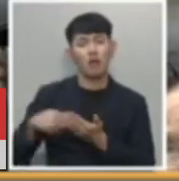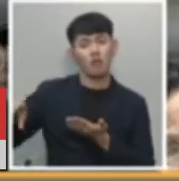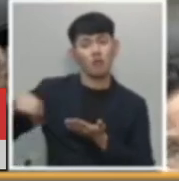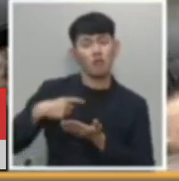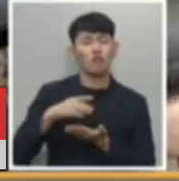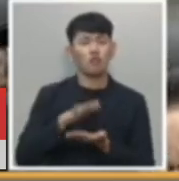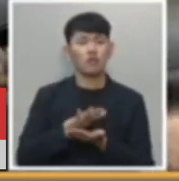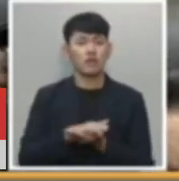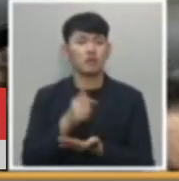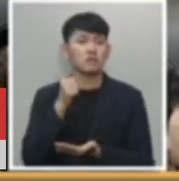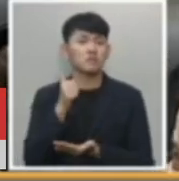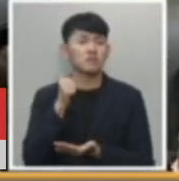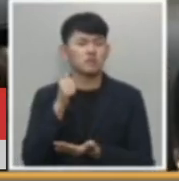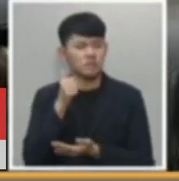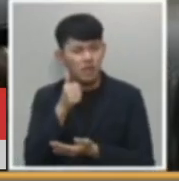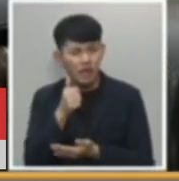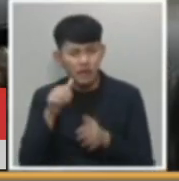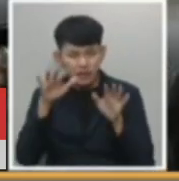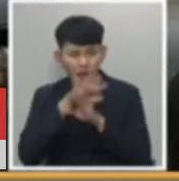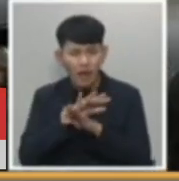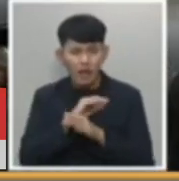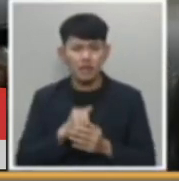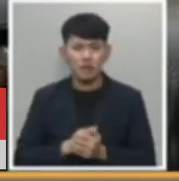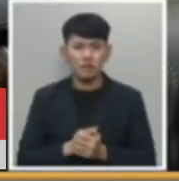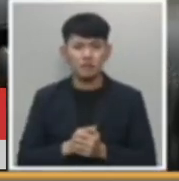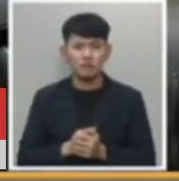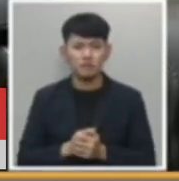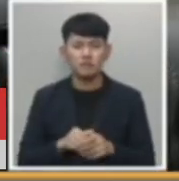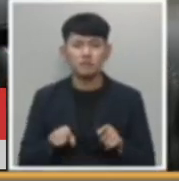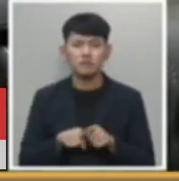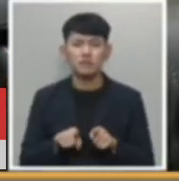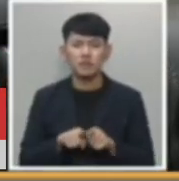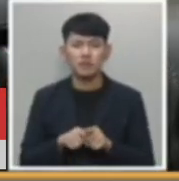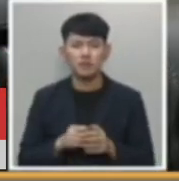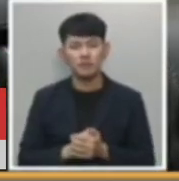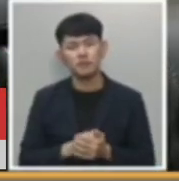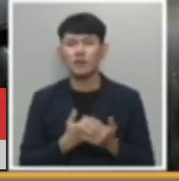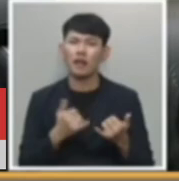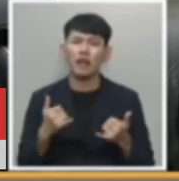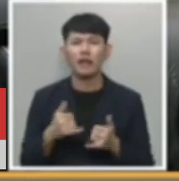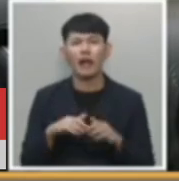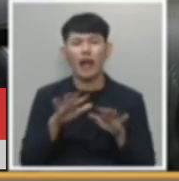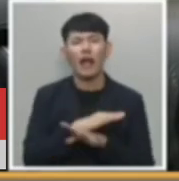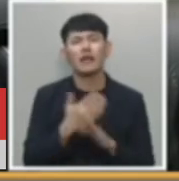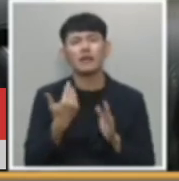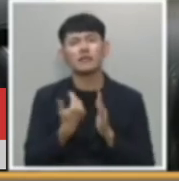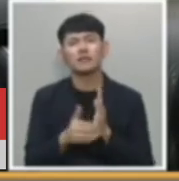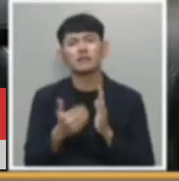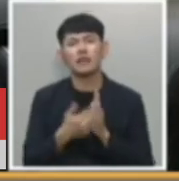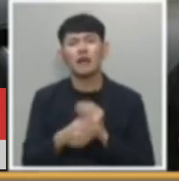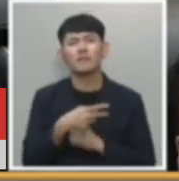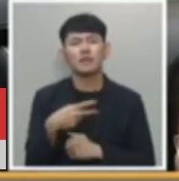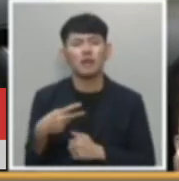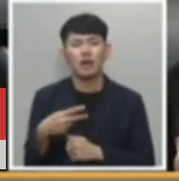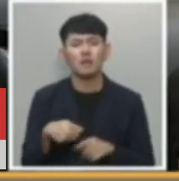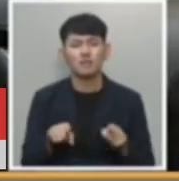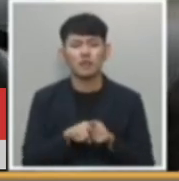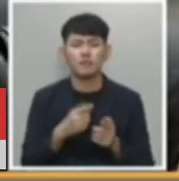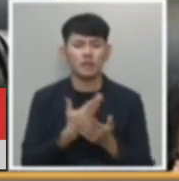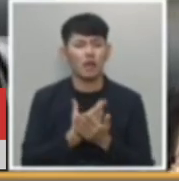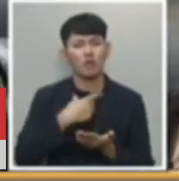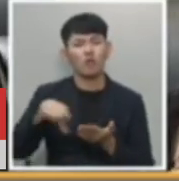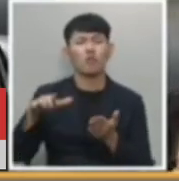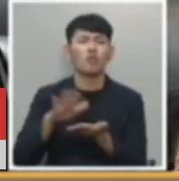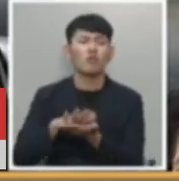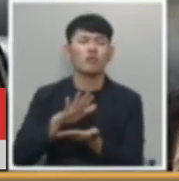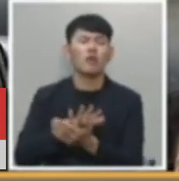บบภาษาบ้านมันเหมือนเล่นภาษาอีสานนะครับเหมือนเล่นเฮือนน้อย โอนเข้าตรงที่โรงเรียนไปเลยแล้วก็ดำเนินการส่